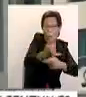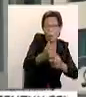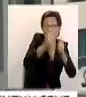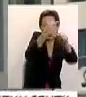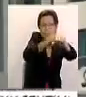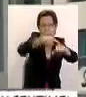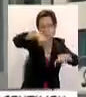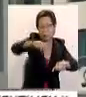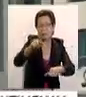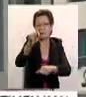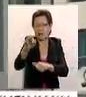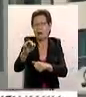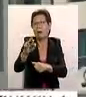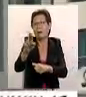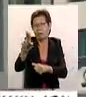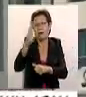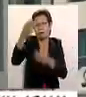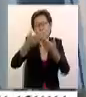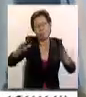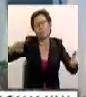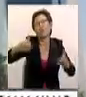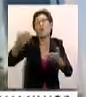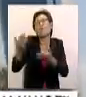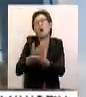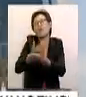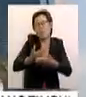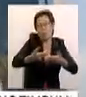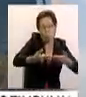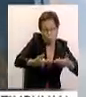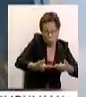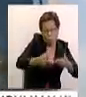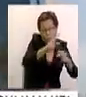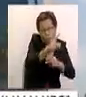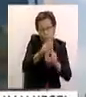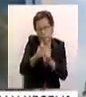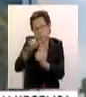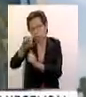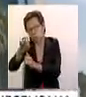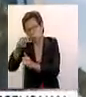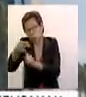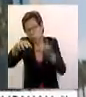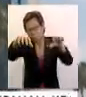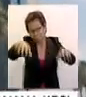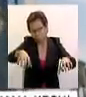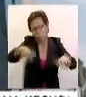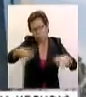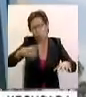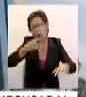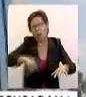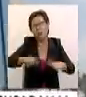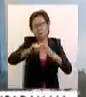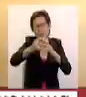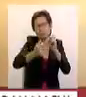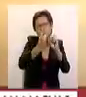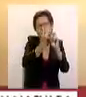kali ke Qatar ini juga akan membuka lebaran baharu hubungan dua hala Kuala Lumpur-Doha yang sedia terjalin sejak